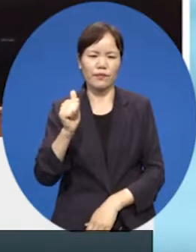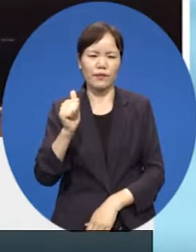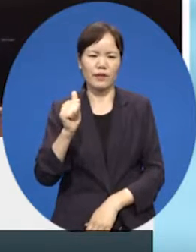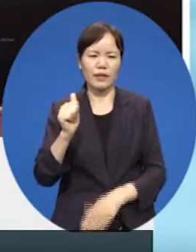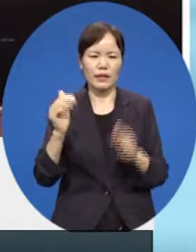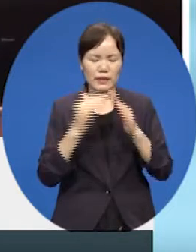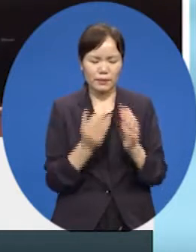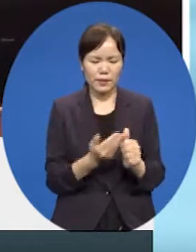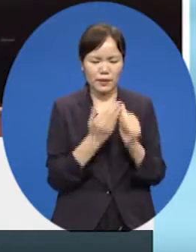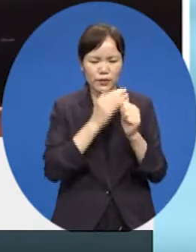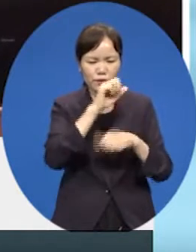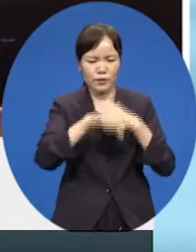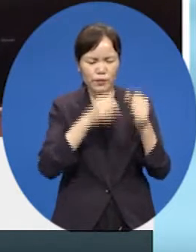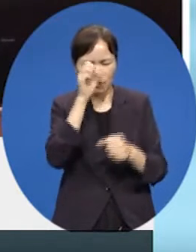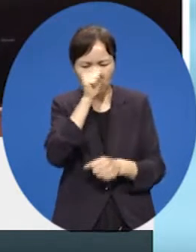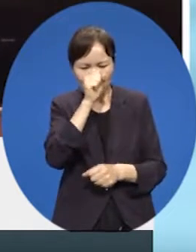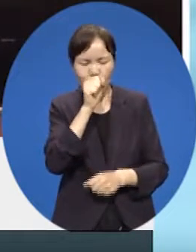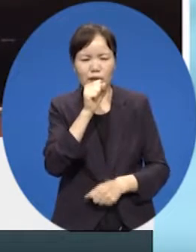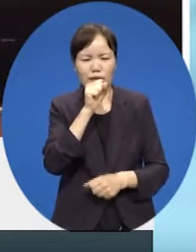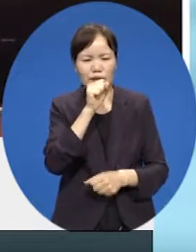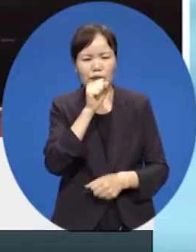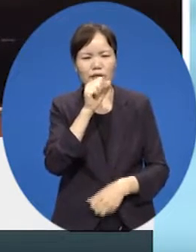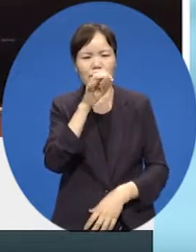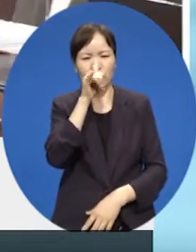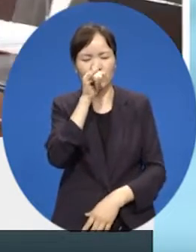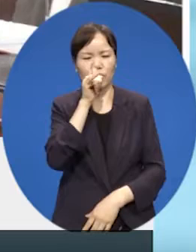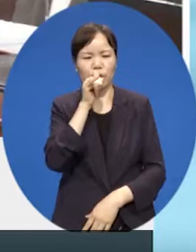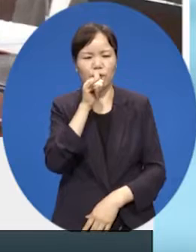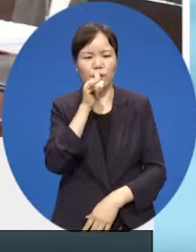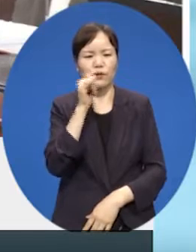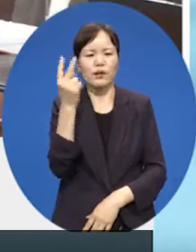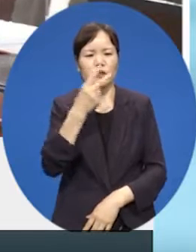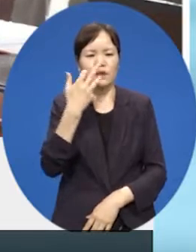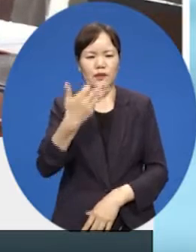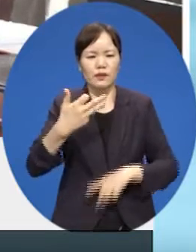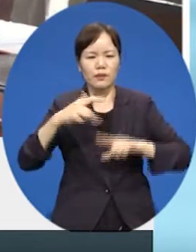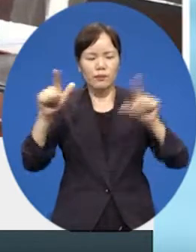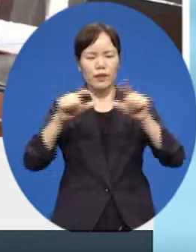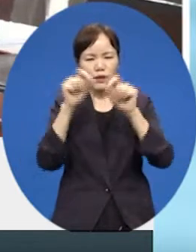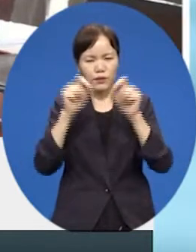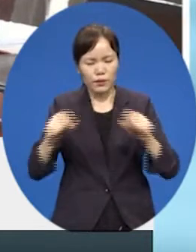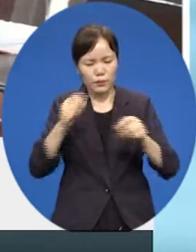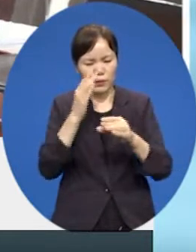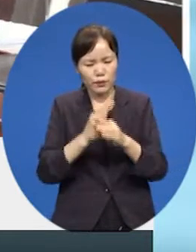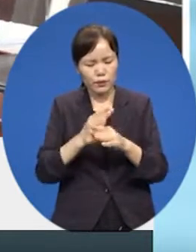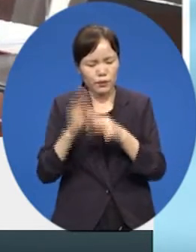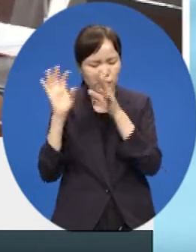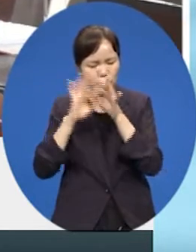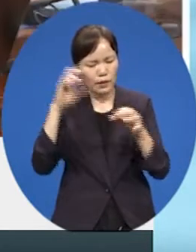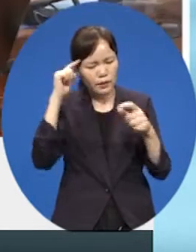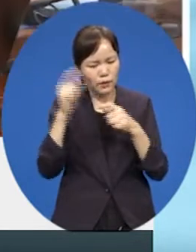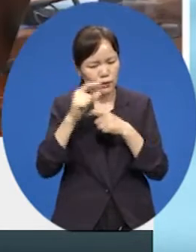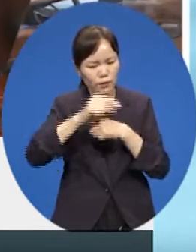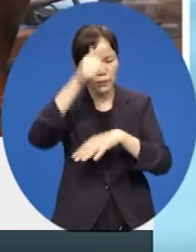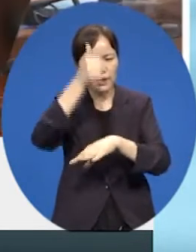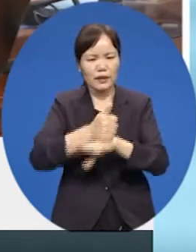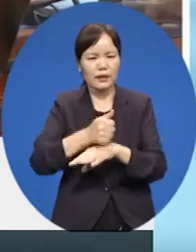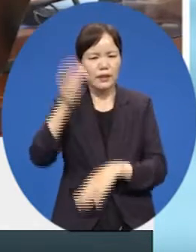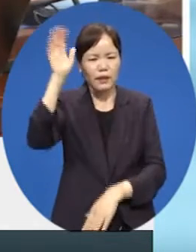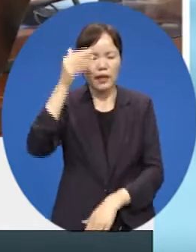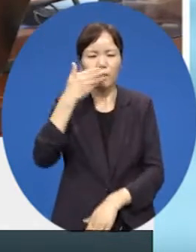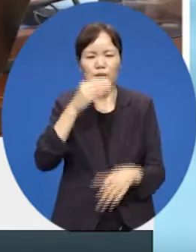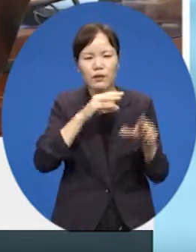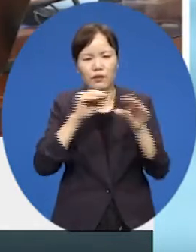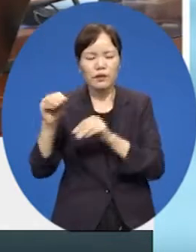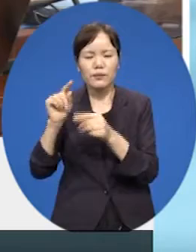좋아한다 고 알려졌고 그래서 2018년에 유보해 왔다 가 계속 고민을 한 끝에 개식용 금지 에 대해서